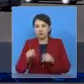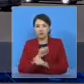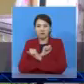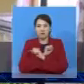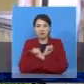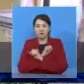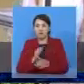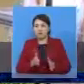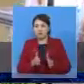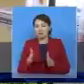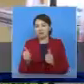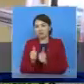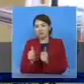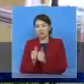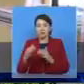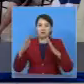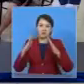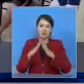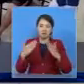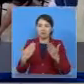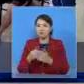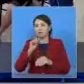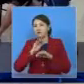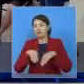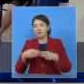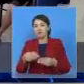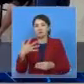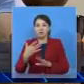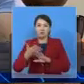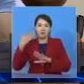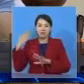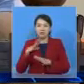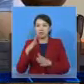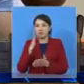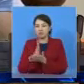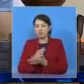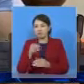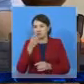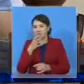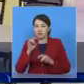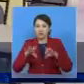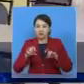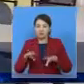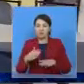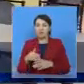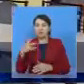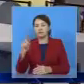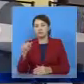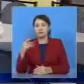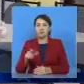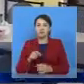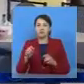передохнуть в придорожном кемпинге. Данное здание было сдано в эксплуатацию 5 лет назад. Здесь есть столовая на 100 человек и гостиница на 50